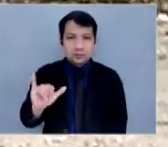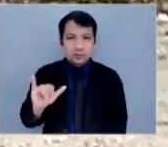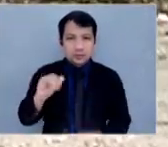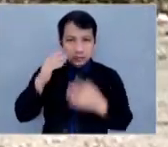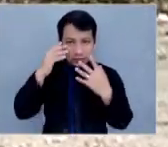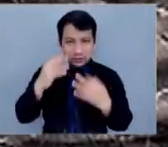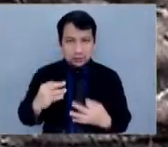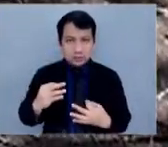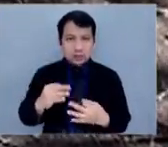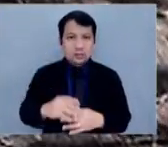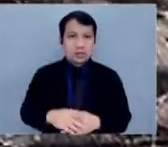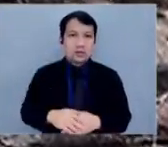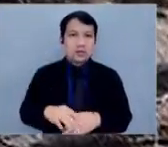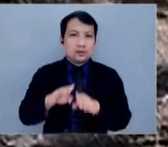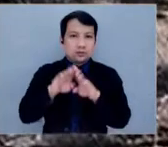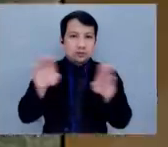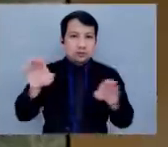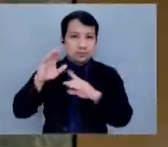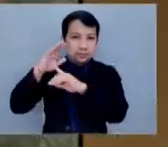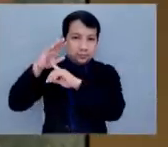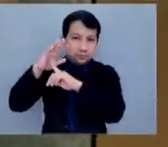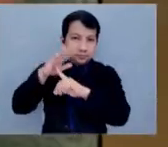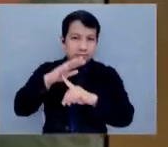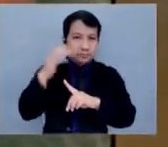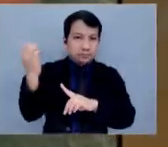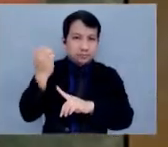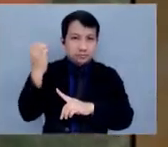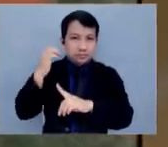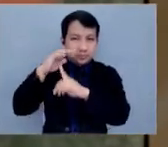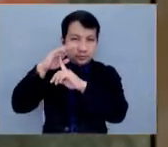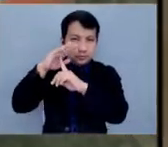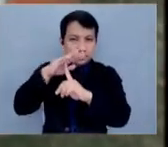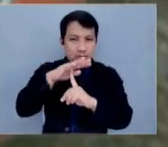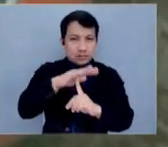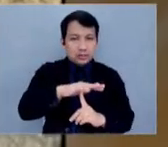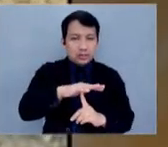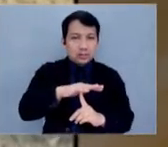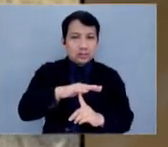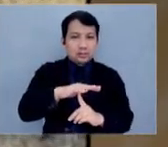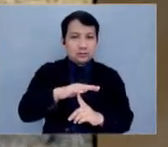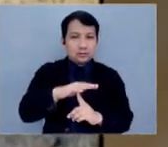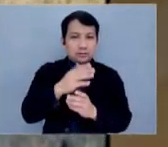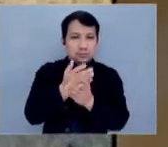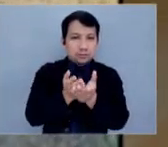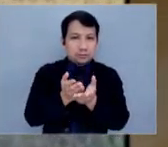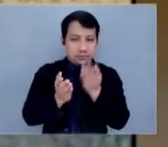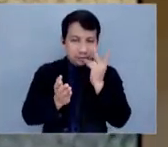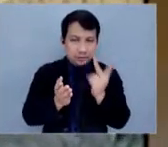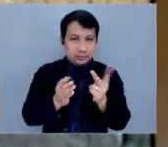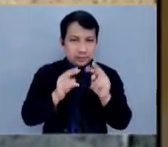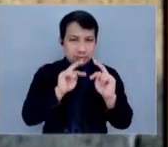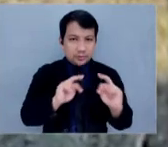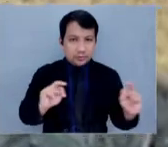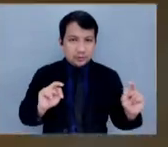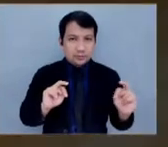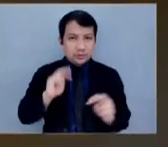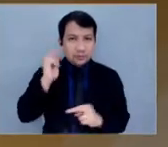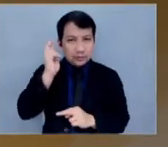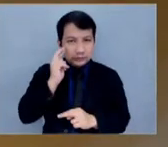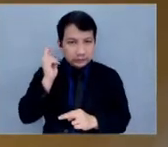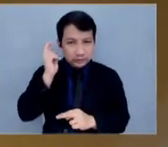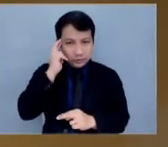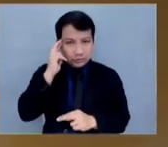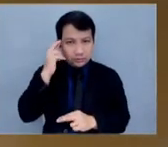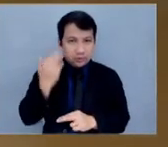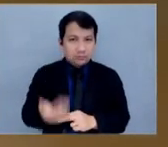sa open area mag-emergency landing. Kinuha na ng Navy ang bahagi ng helicopter para imbestigahan ang sanhin ng pagbagsak nito.